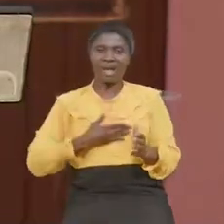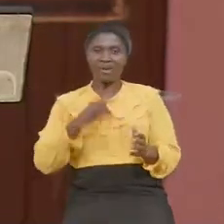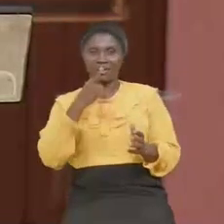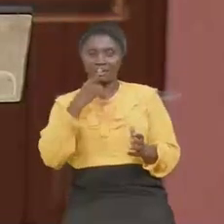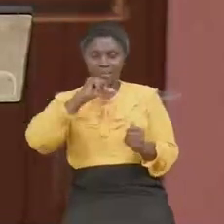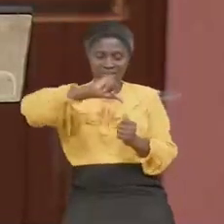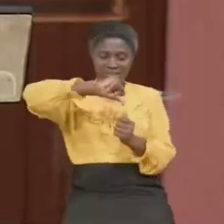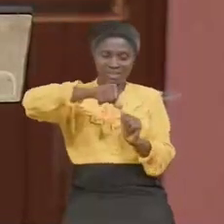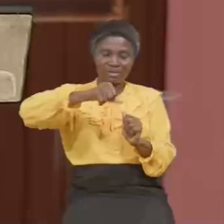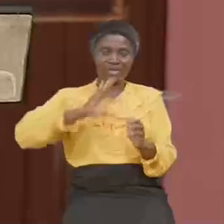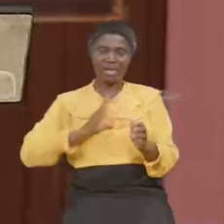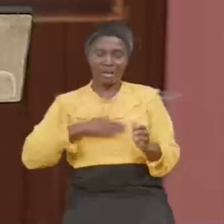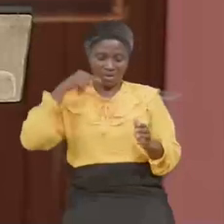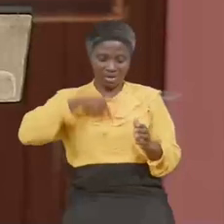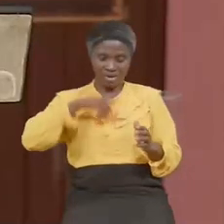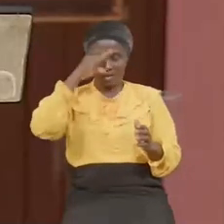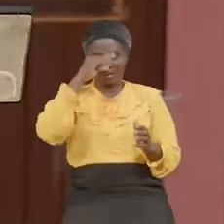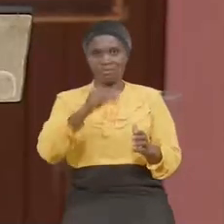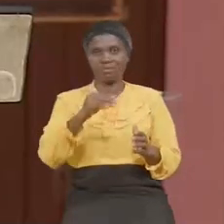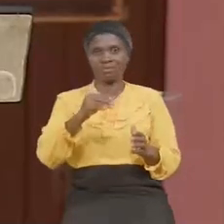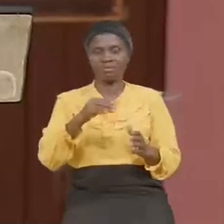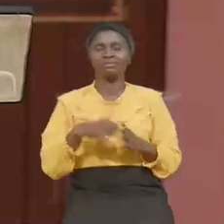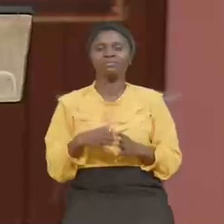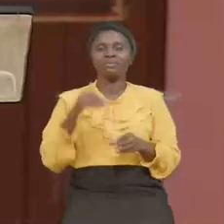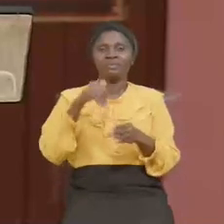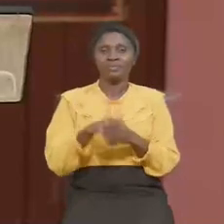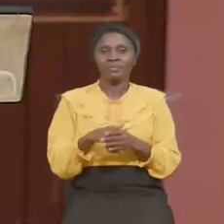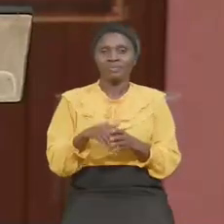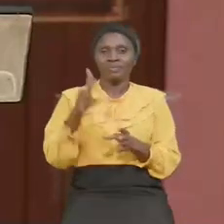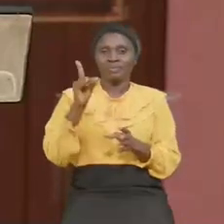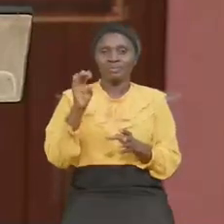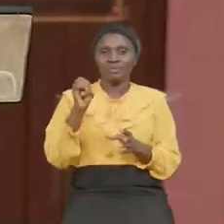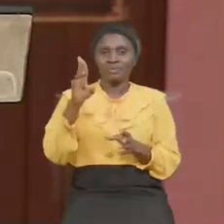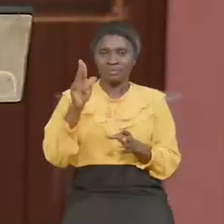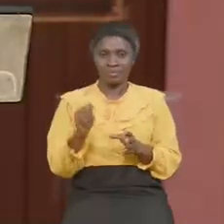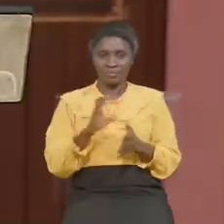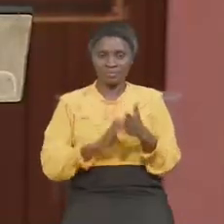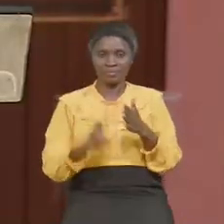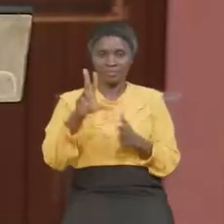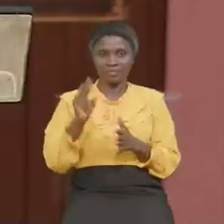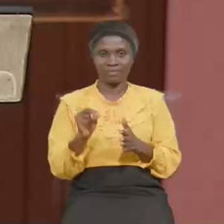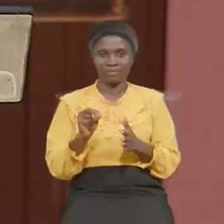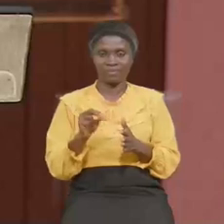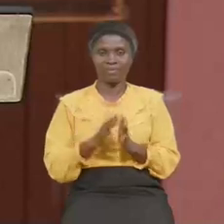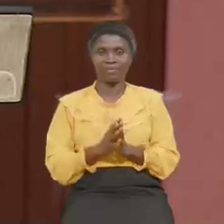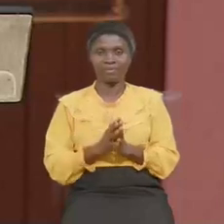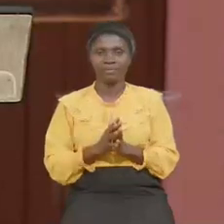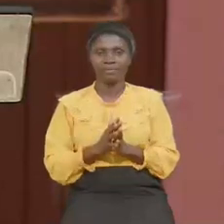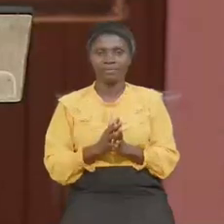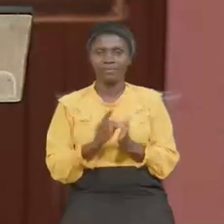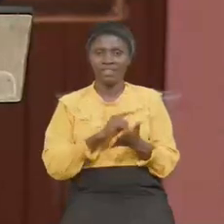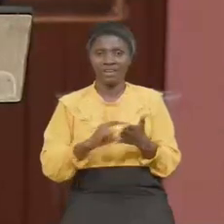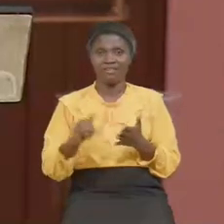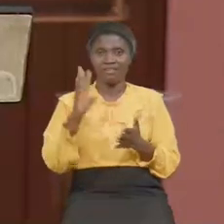notre homme intérieur. Voyons Deutéronome au chapitre 30. Et je vous lis ici le verset 6.